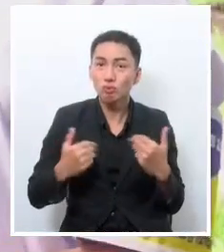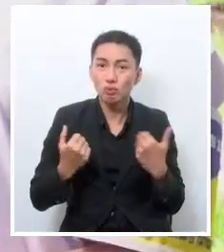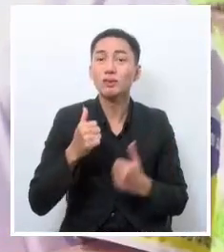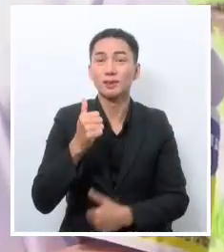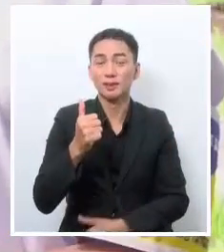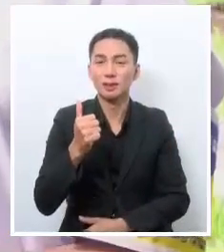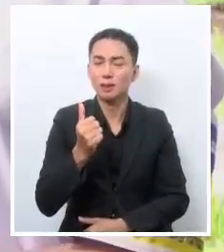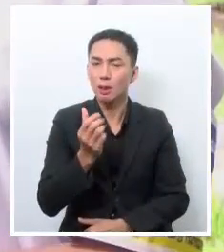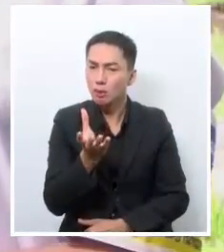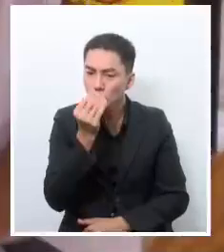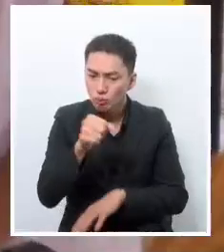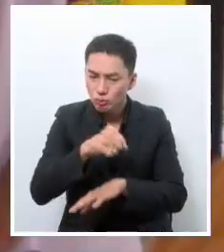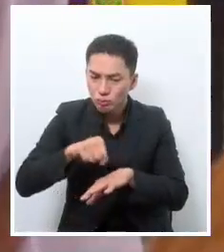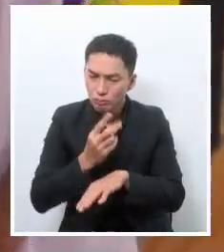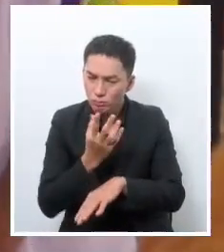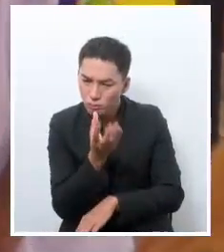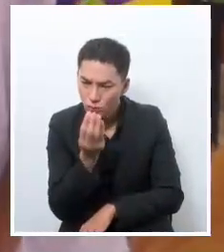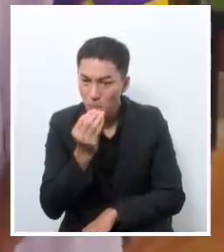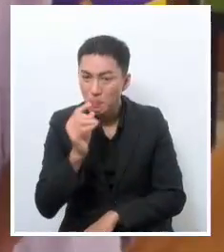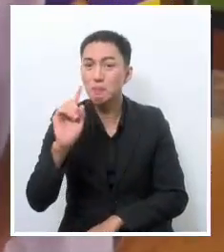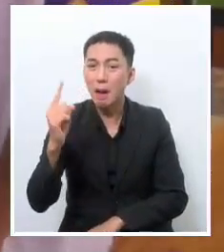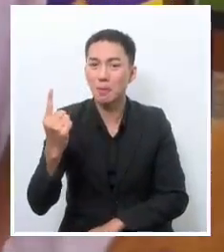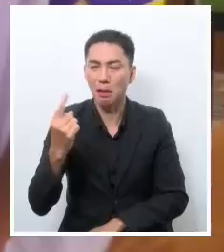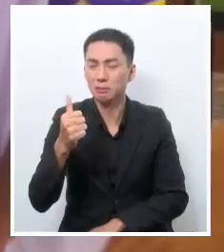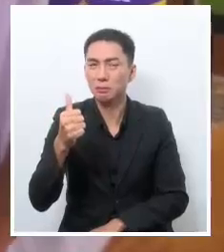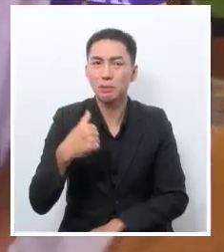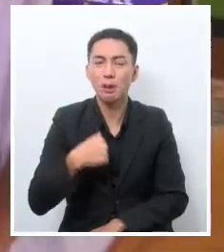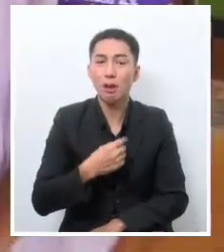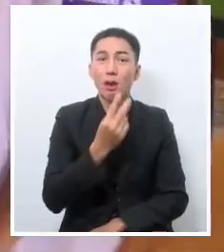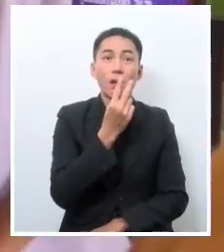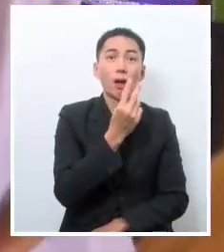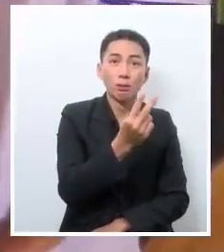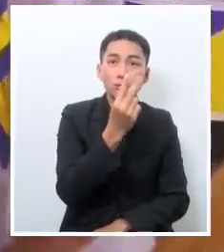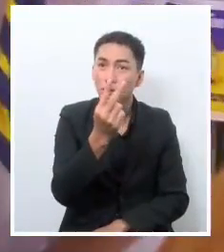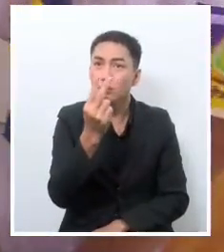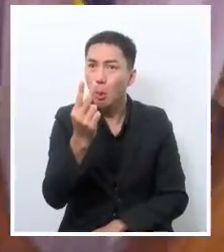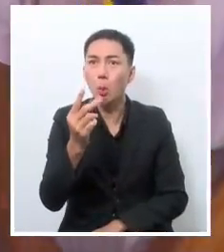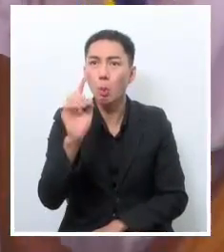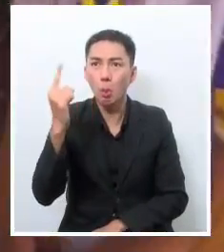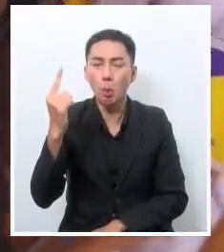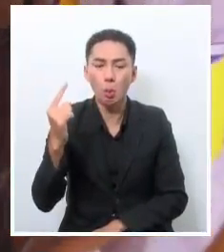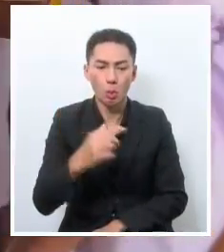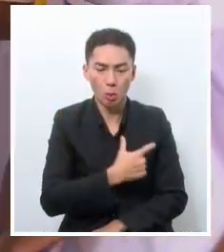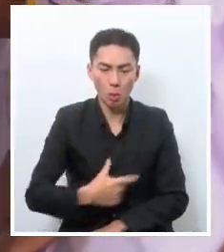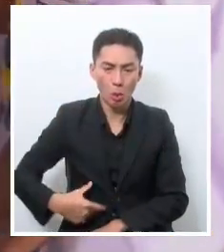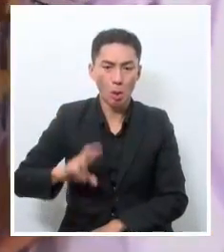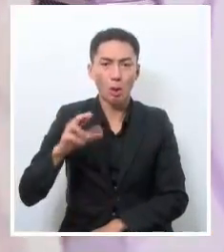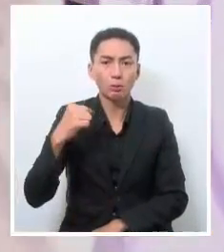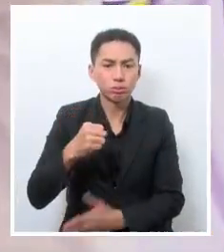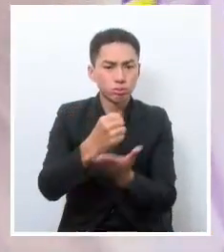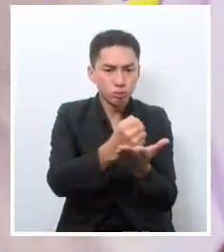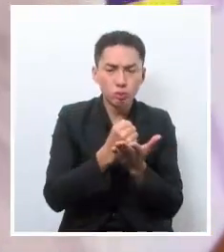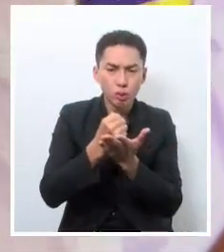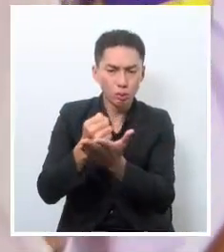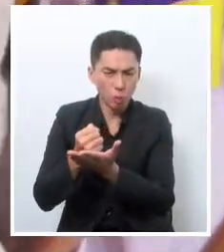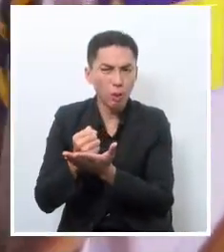ในสถานที่ใหม่ๆแล้วก็รู้สึกภูมิใจทันทีที่เห็นค่ะว่าแบบพระองค์เนี่ยทรงทำอะไรให้เราบ้างเรารู้สึก